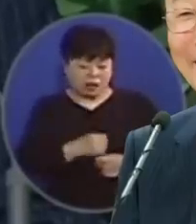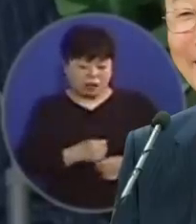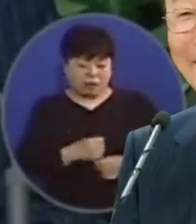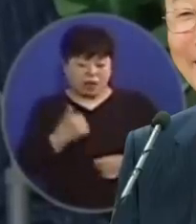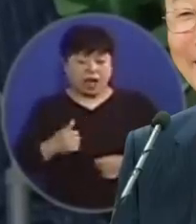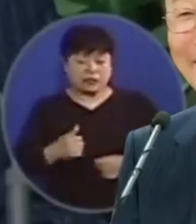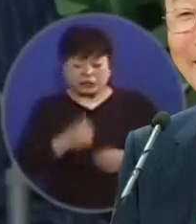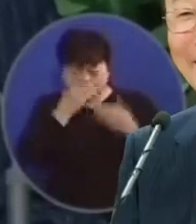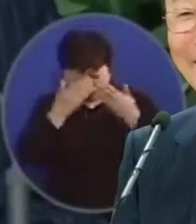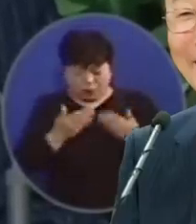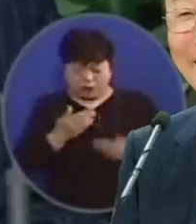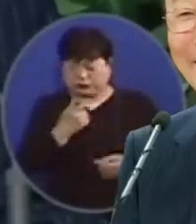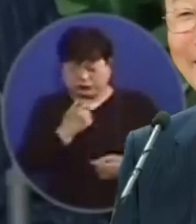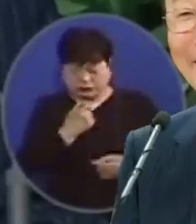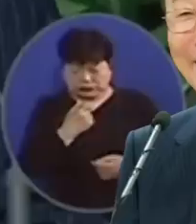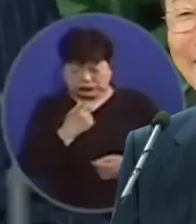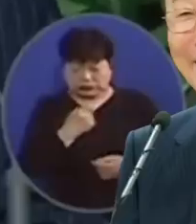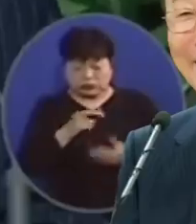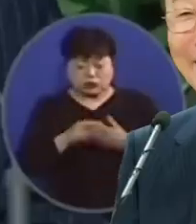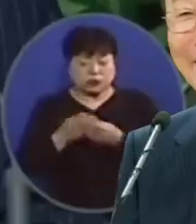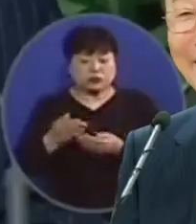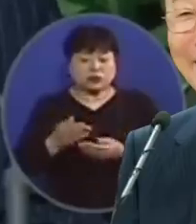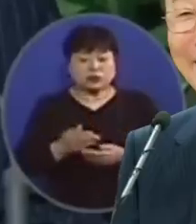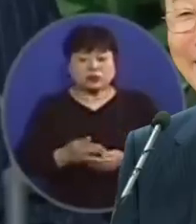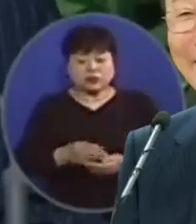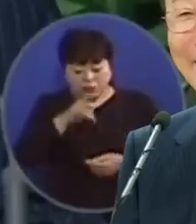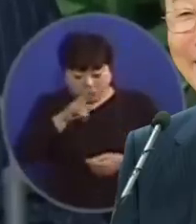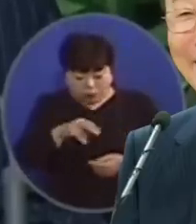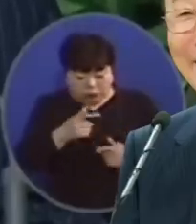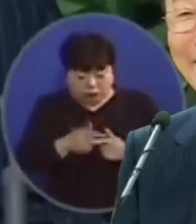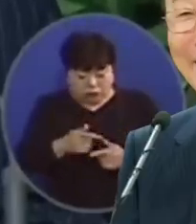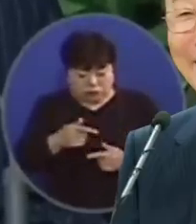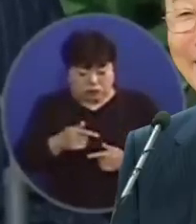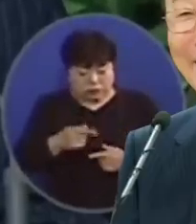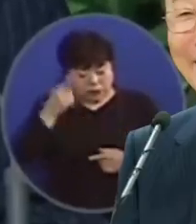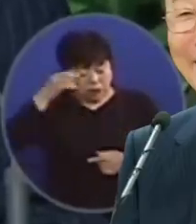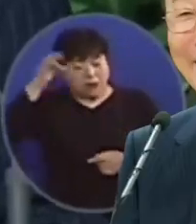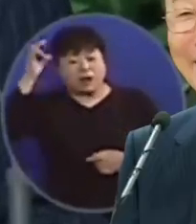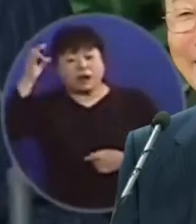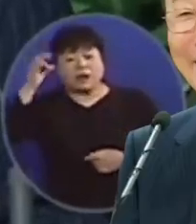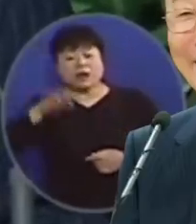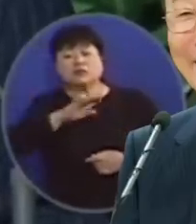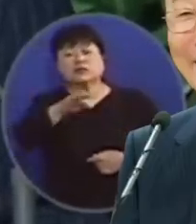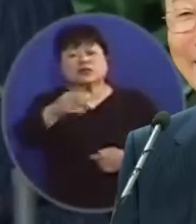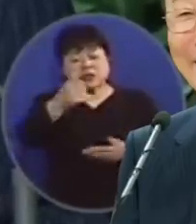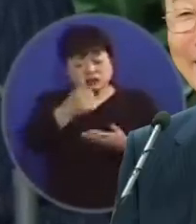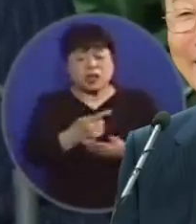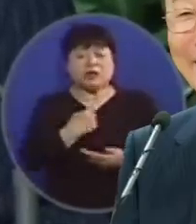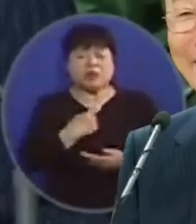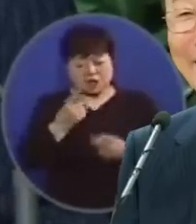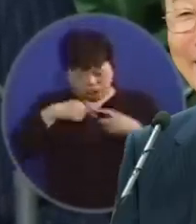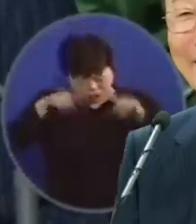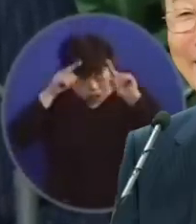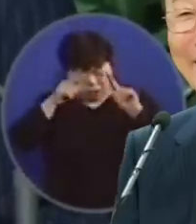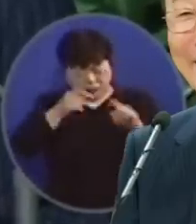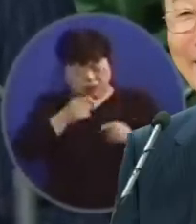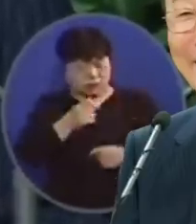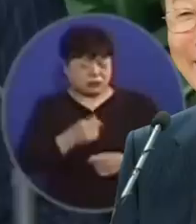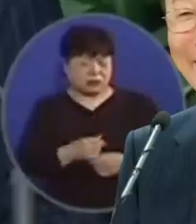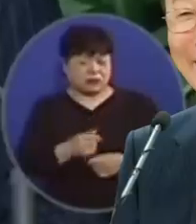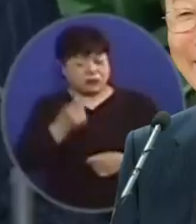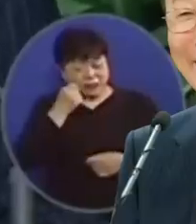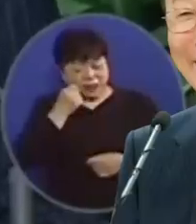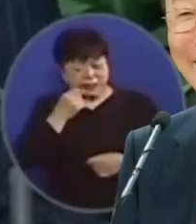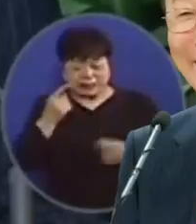그 말을 내가 읽었을 때 예수님이 생각났습니다. 너희가 죄를 지었지만 너희 지옥 가는 것을 내가 감당할 수 없으니까 내가